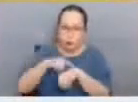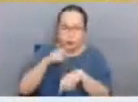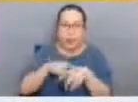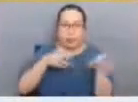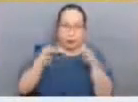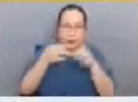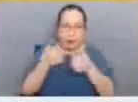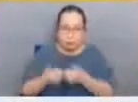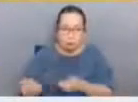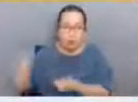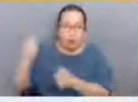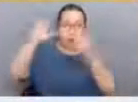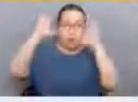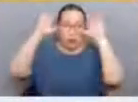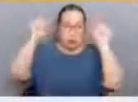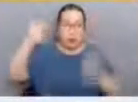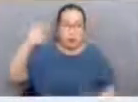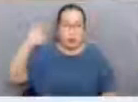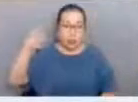ulit.